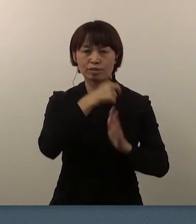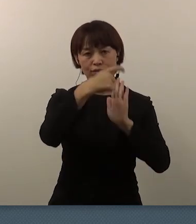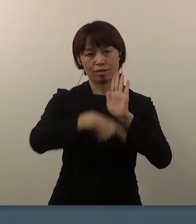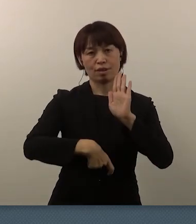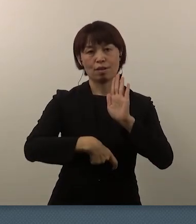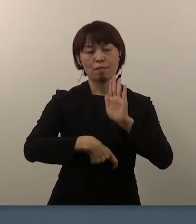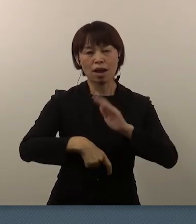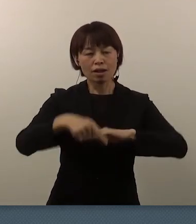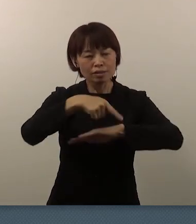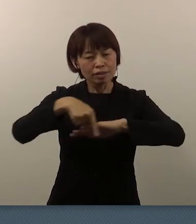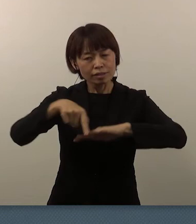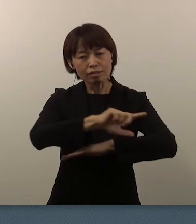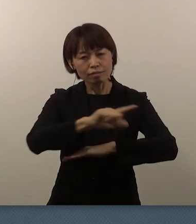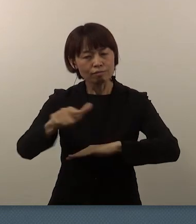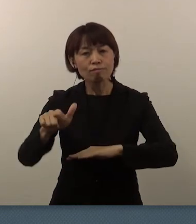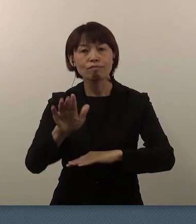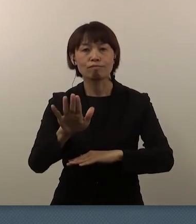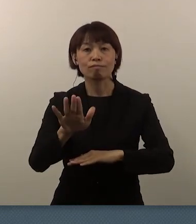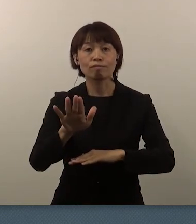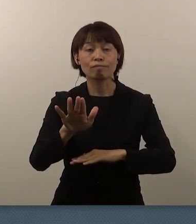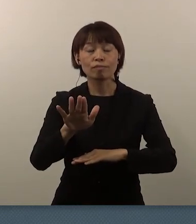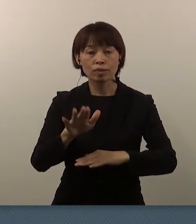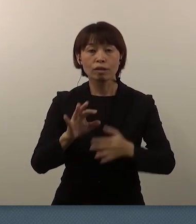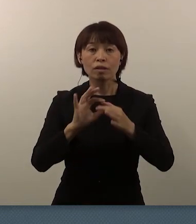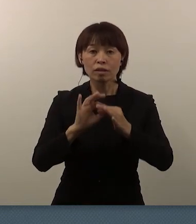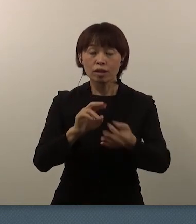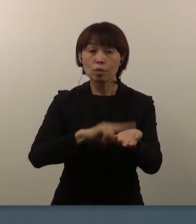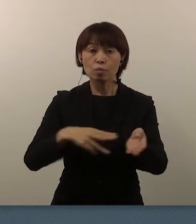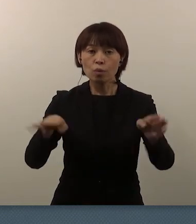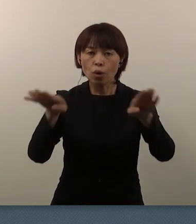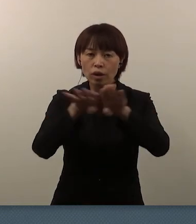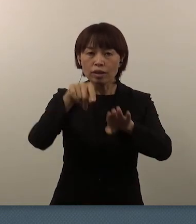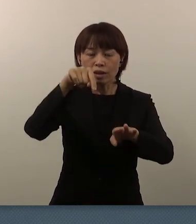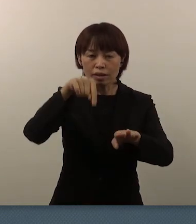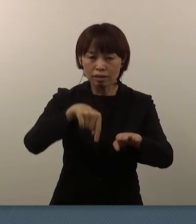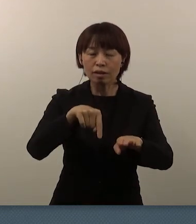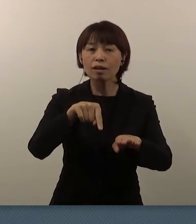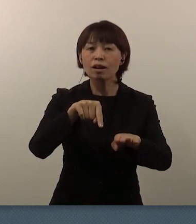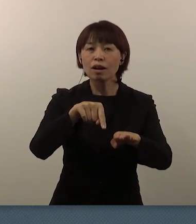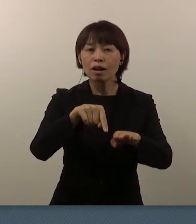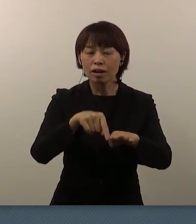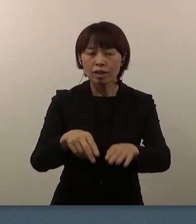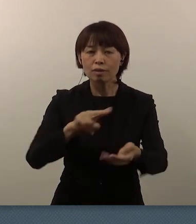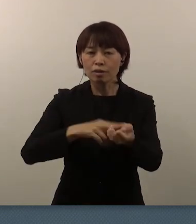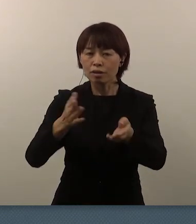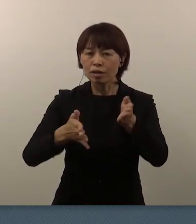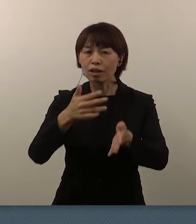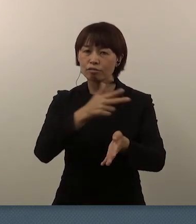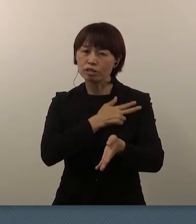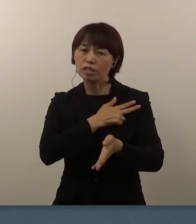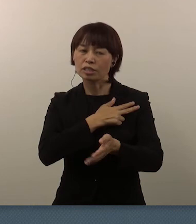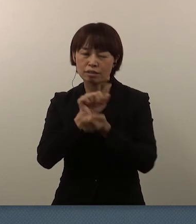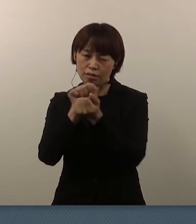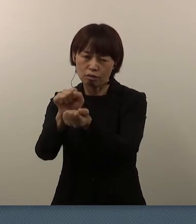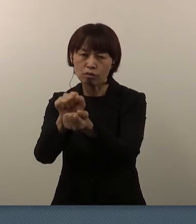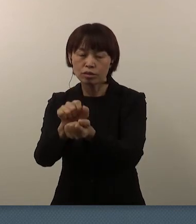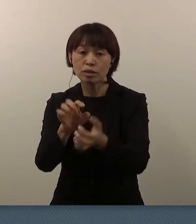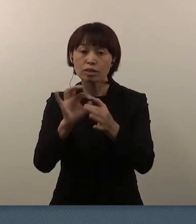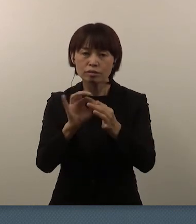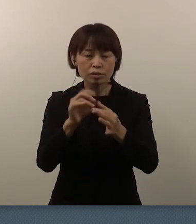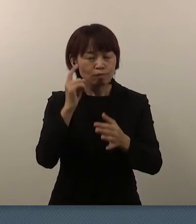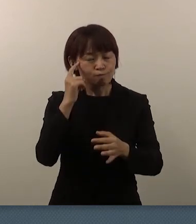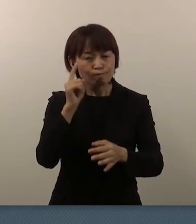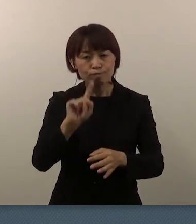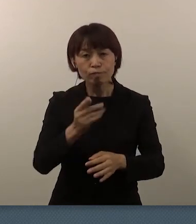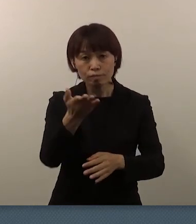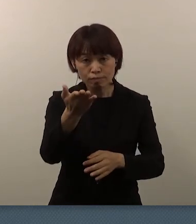打ち出してこられている知事ですので、まあ、こういった病院での、元看護師による犯行ということで、まあ、どのように受け止めていらっしゃいます